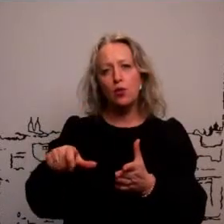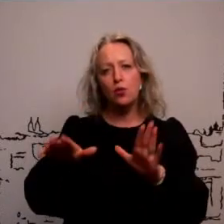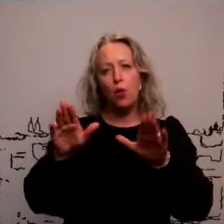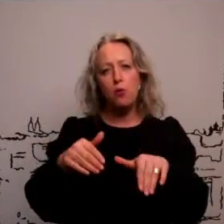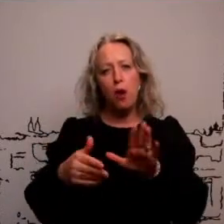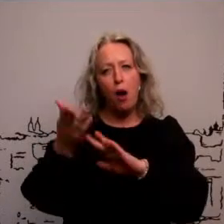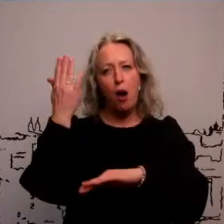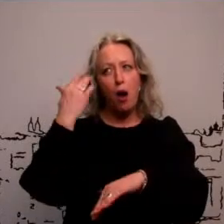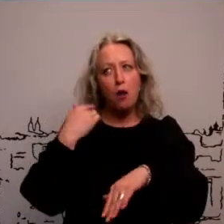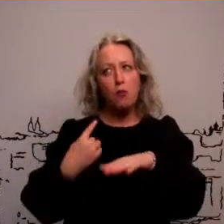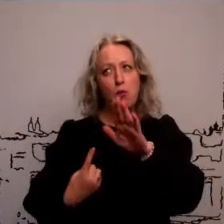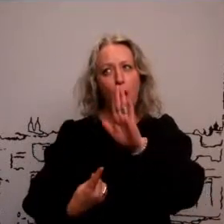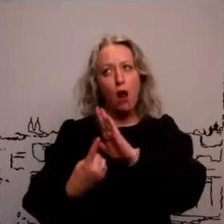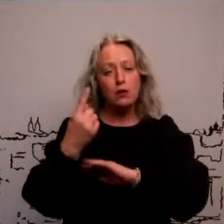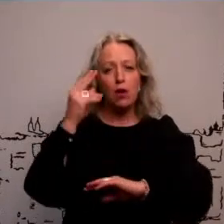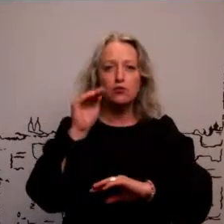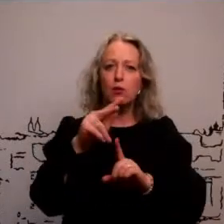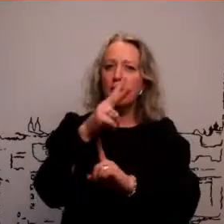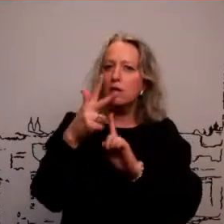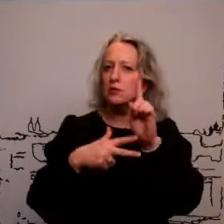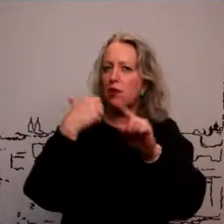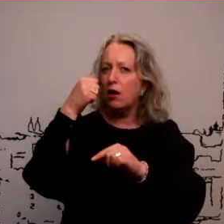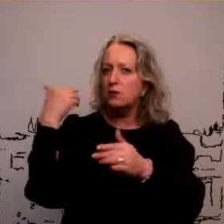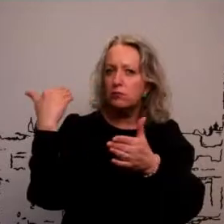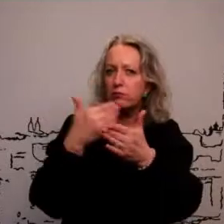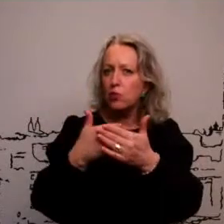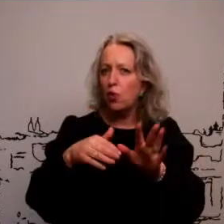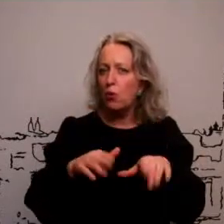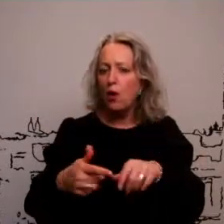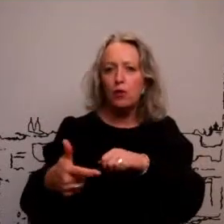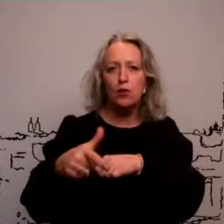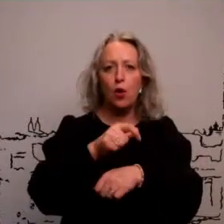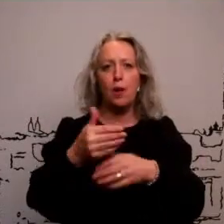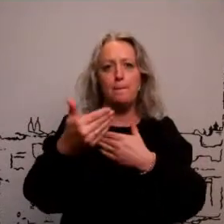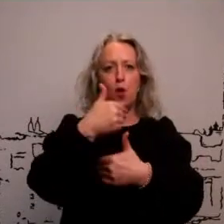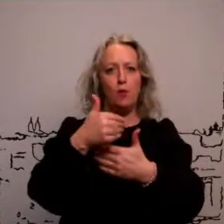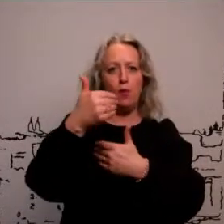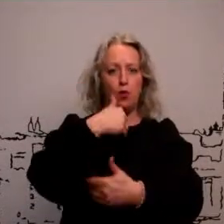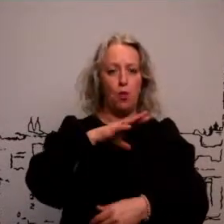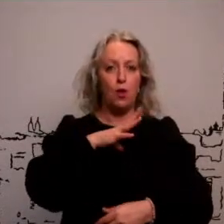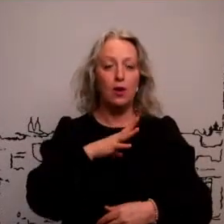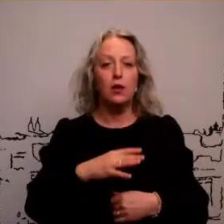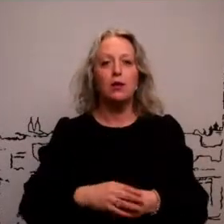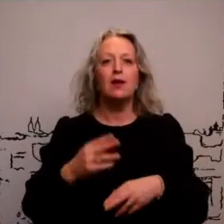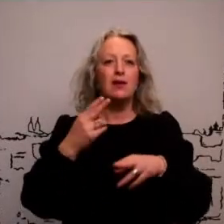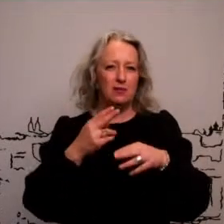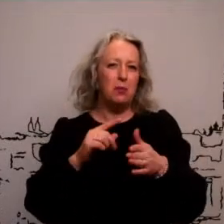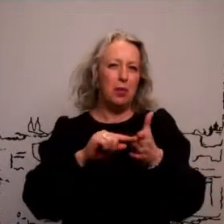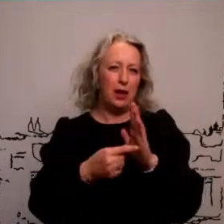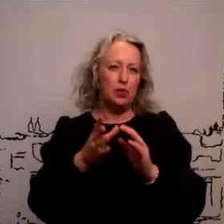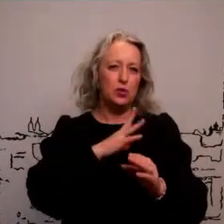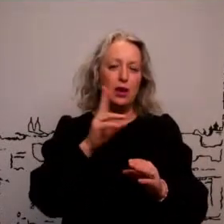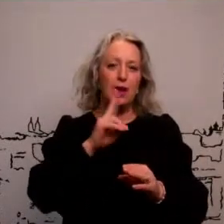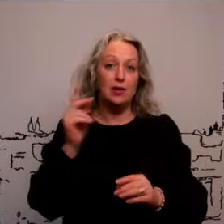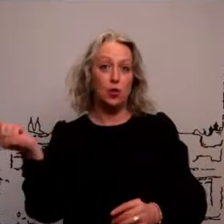aastast 2018. Üha rohkem hakati pöörduma, eks see oli ka tingitud sellest, et ka need, kes siia